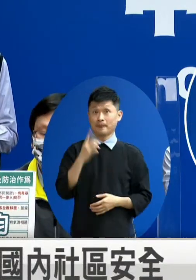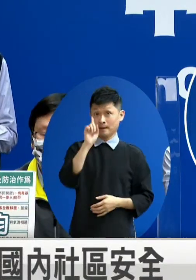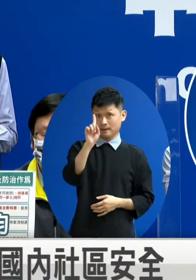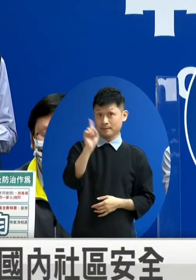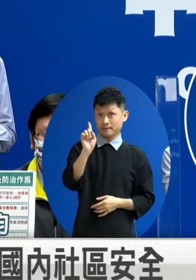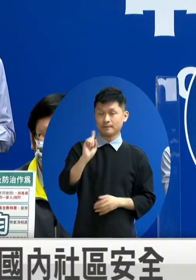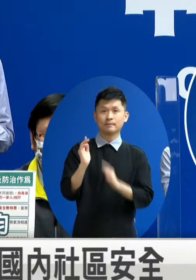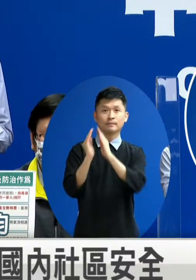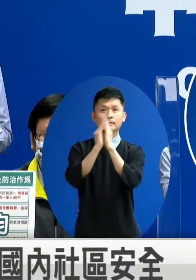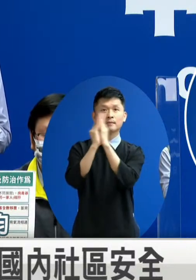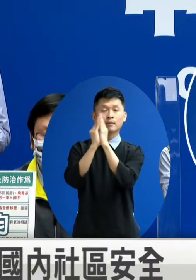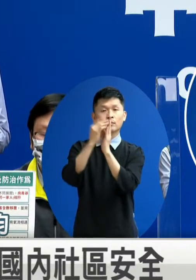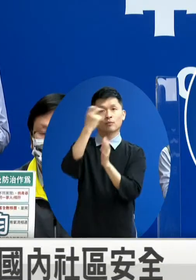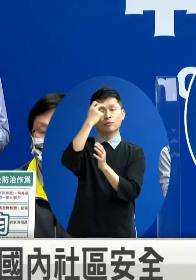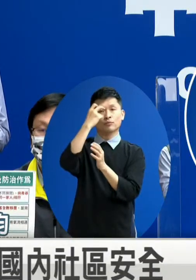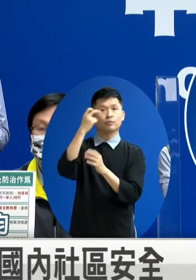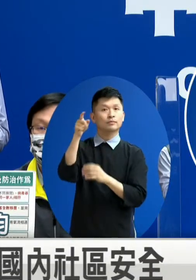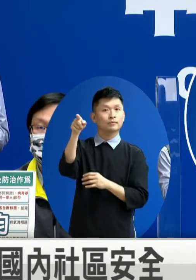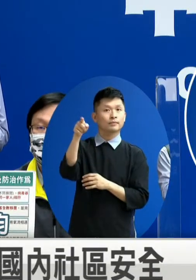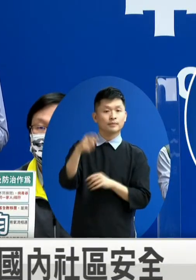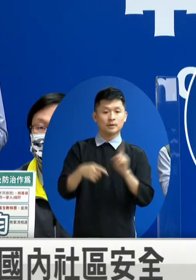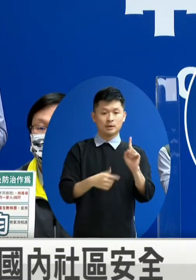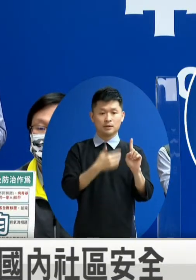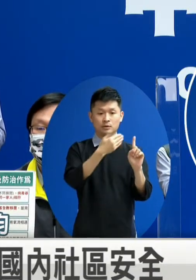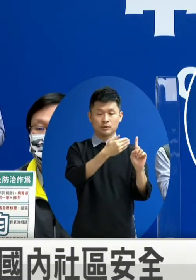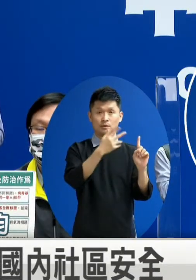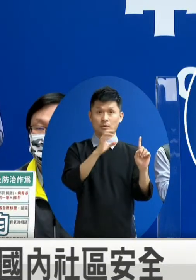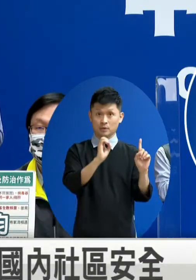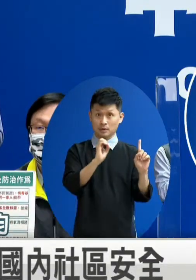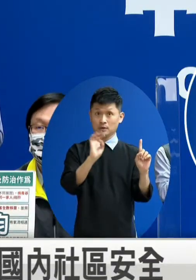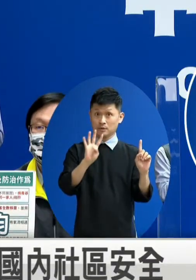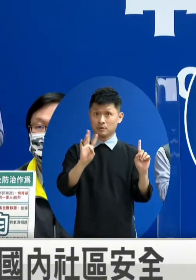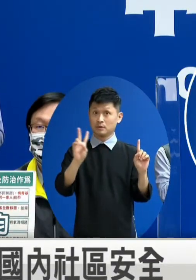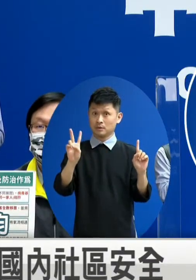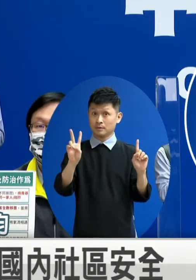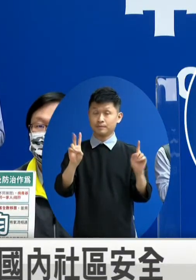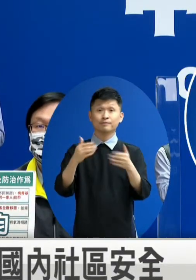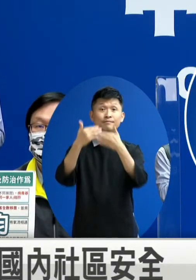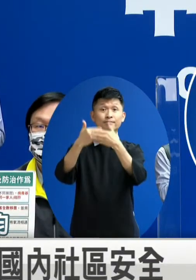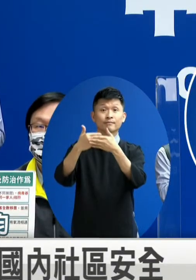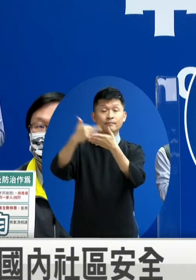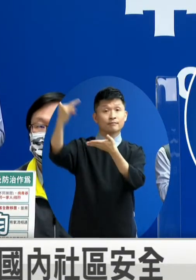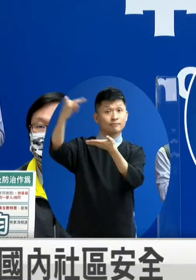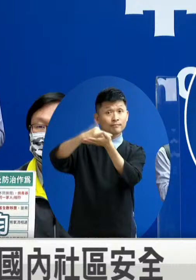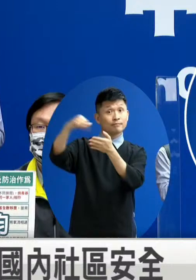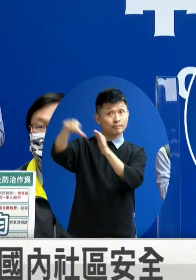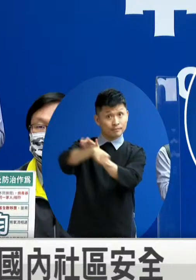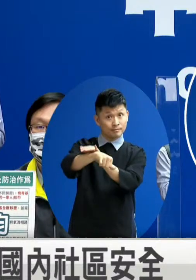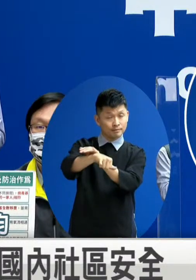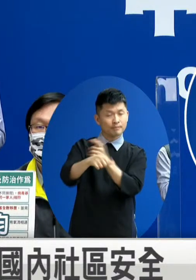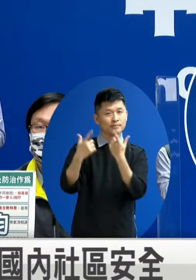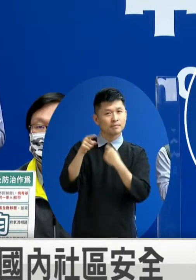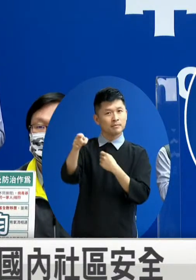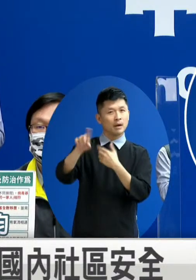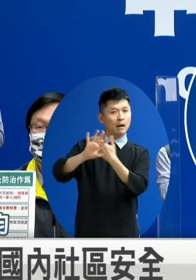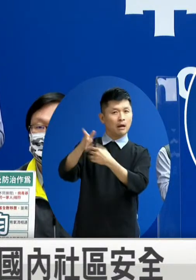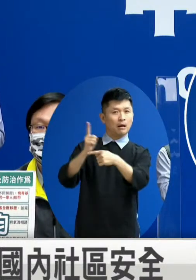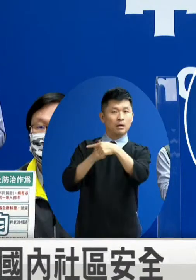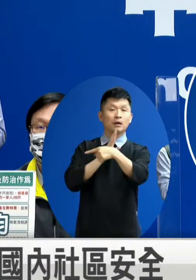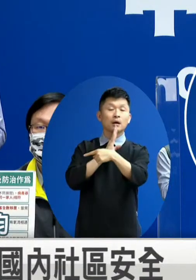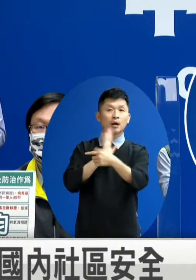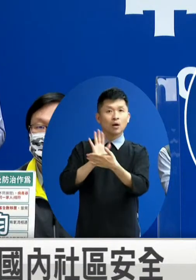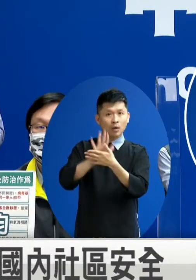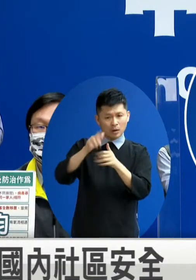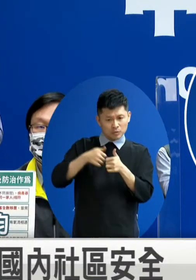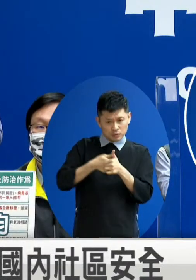是桃园管理的这个个案，是19042，这个是一个中国境外入个案，原本是这样判定，不过后来经